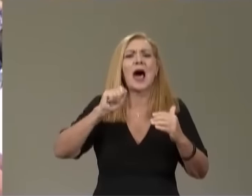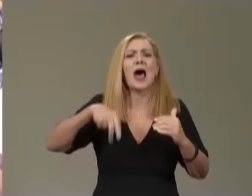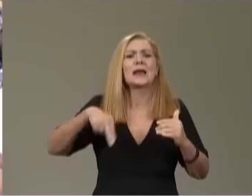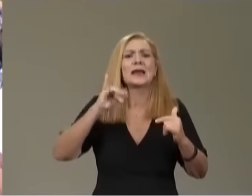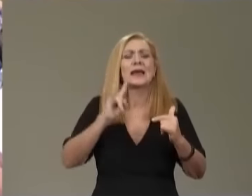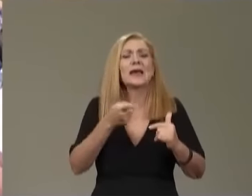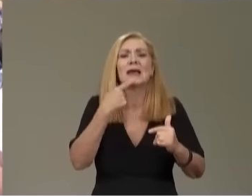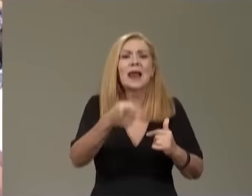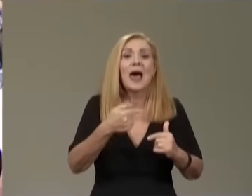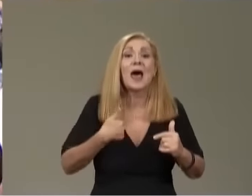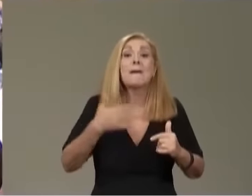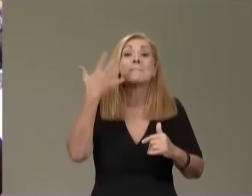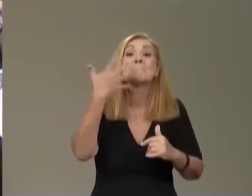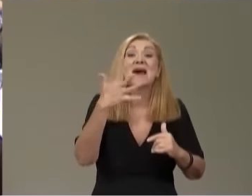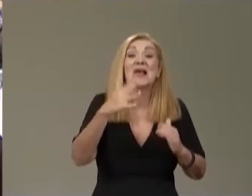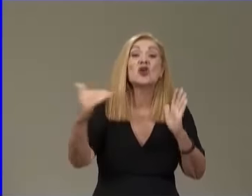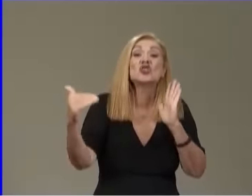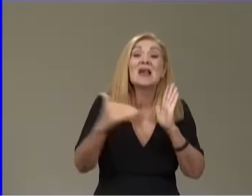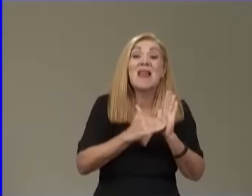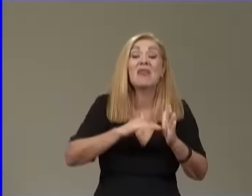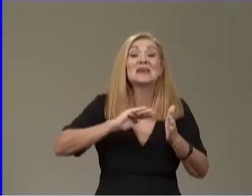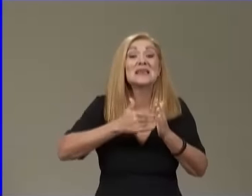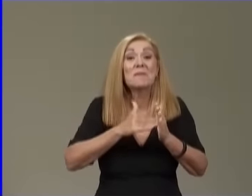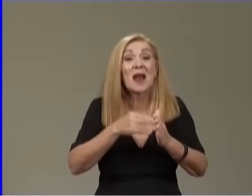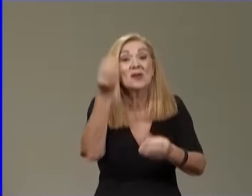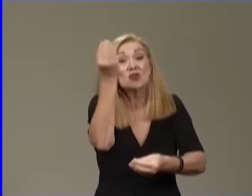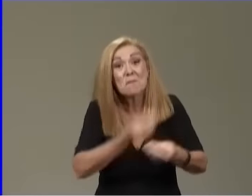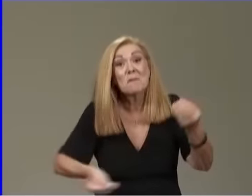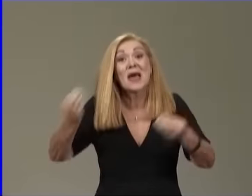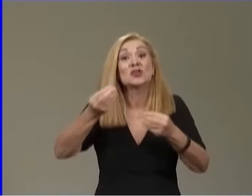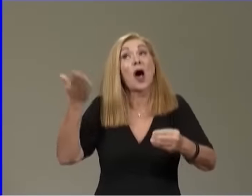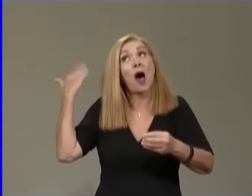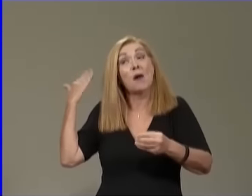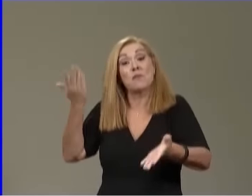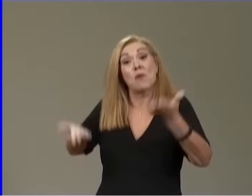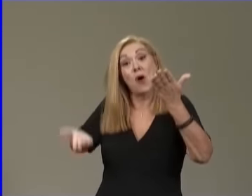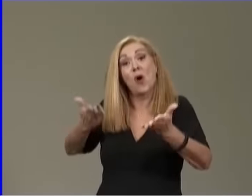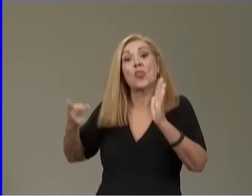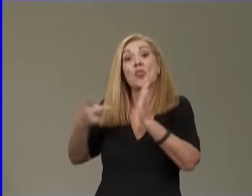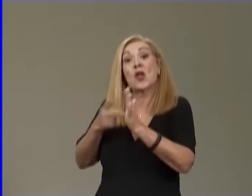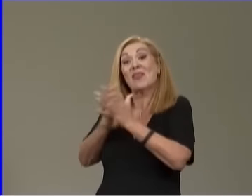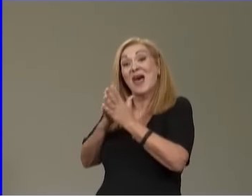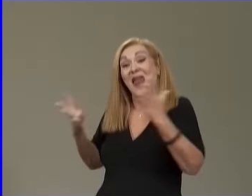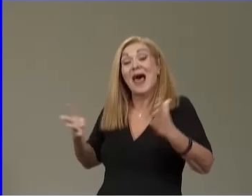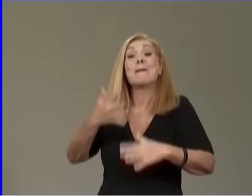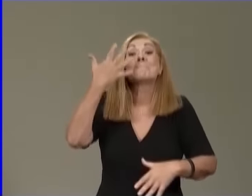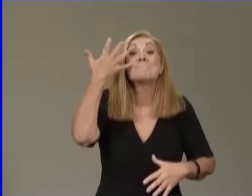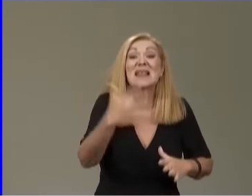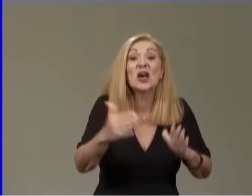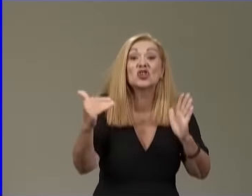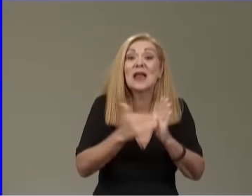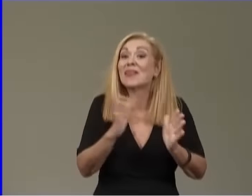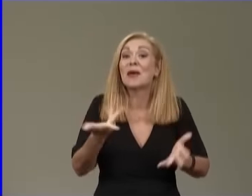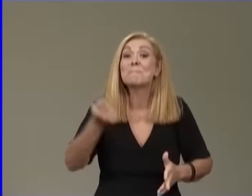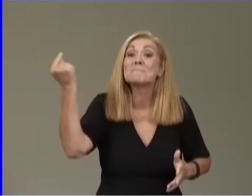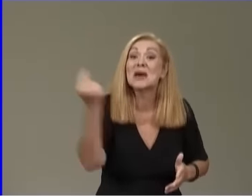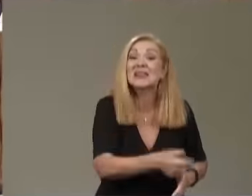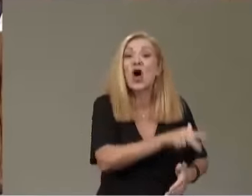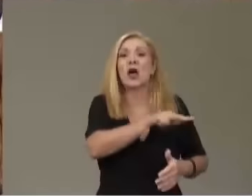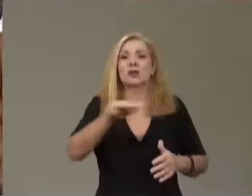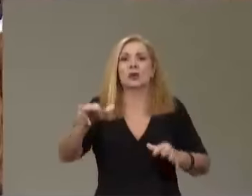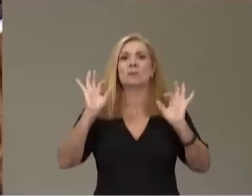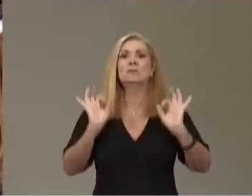500.000 επιπλέον απασχολούμενους από το 2019. Επαναλαμβάνω, 500.000, μισό εκατομμύριο.